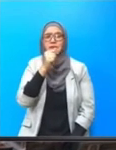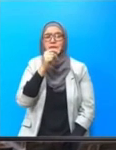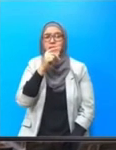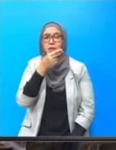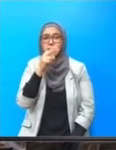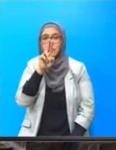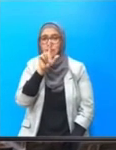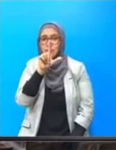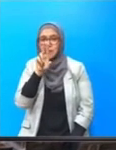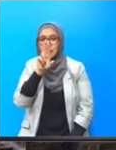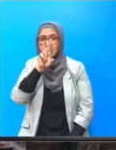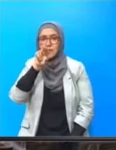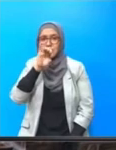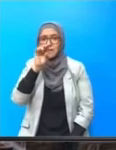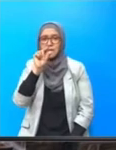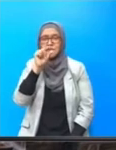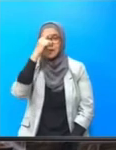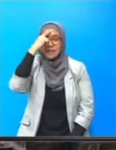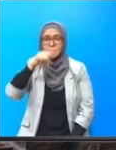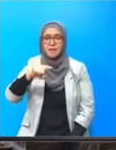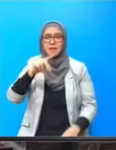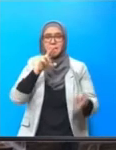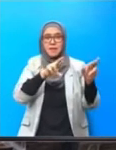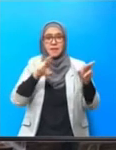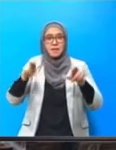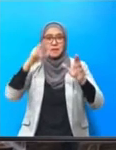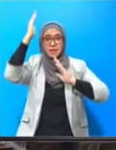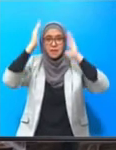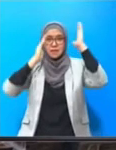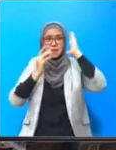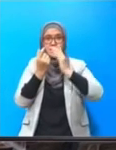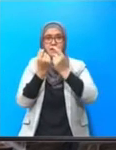Untuk rancangan Malaysia ke-11,